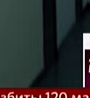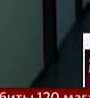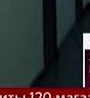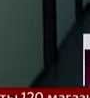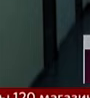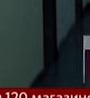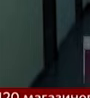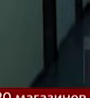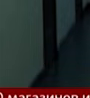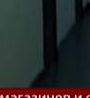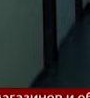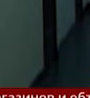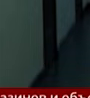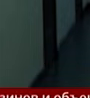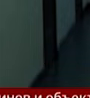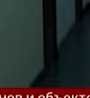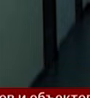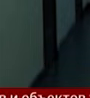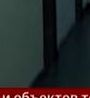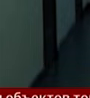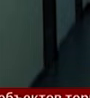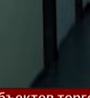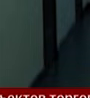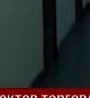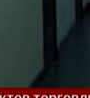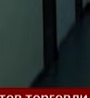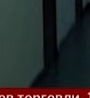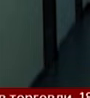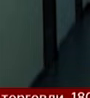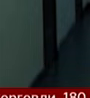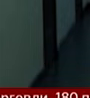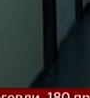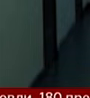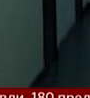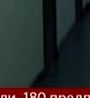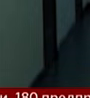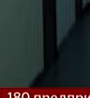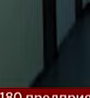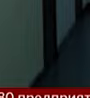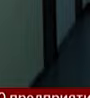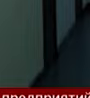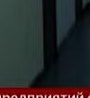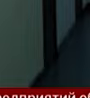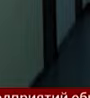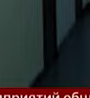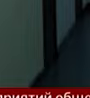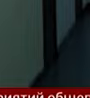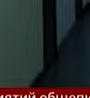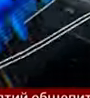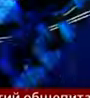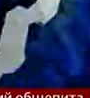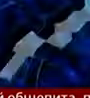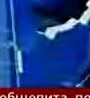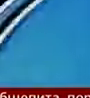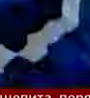бармай, келісім арқылы, тілдесу арқылы, стол басында шешуге шақырамын. Сондықтан арандатушылыққа жол бермейік ағайындар.